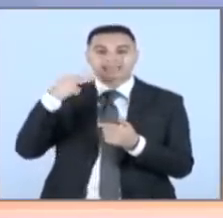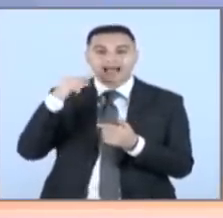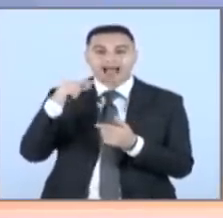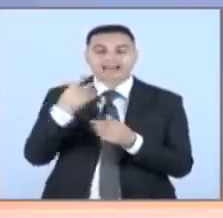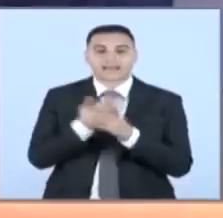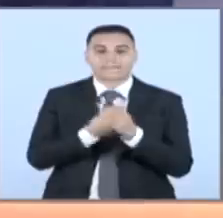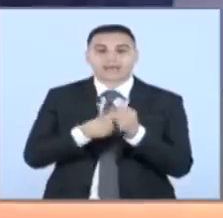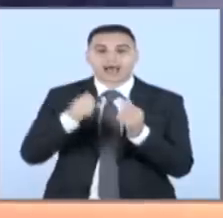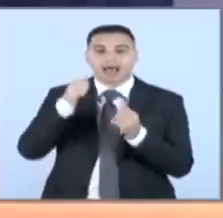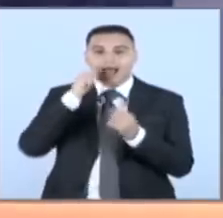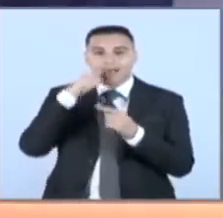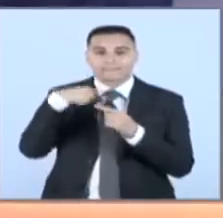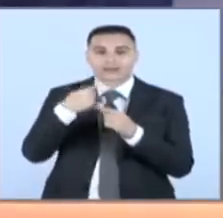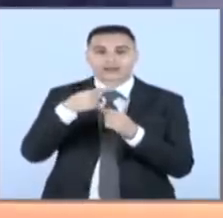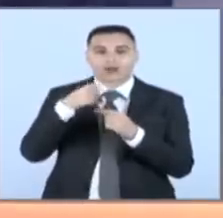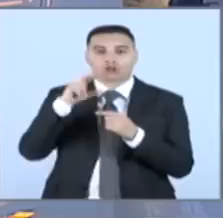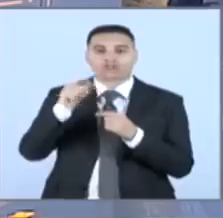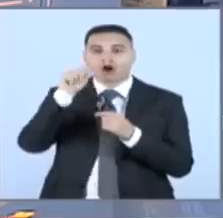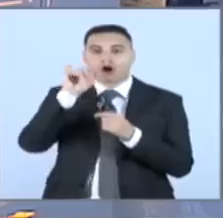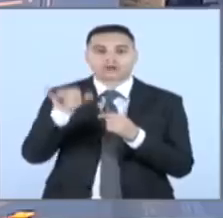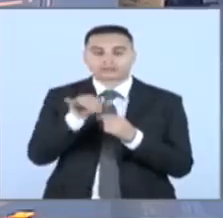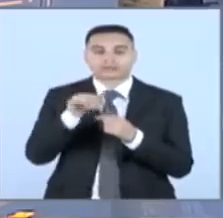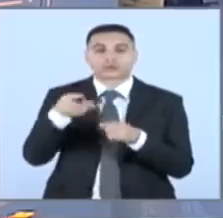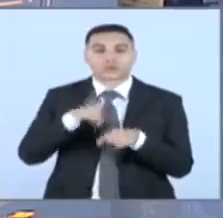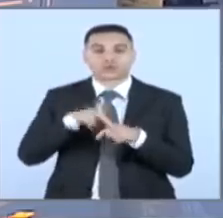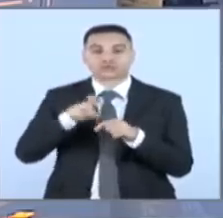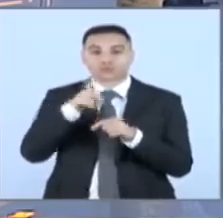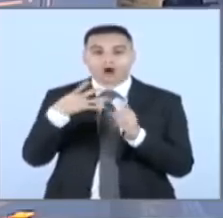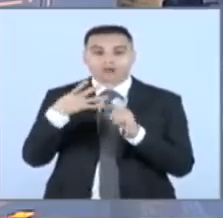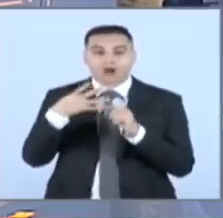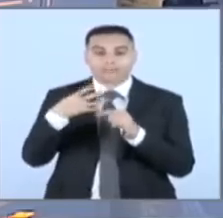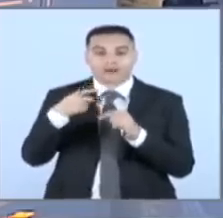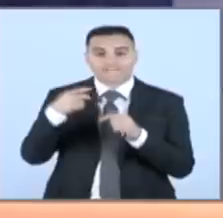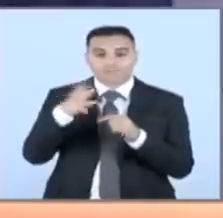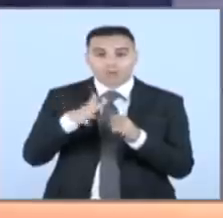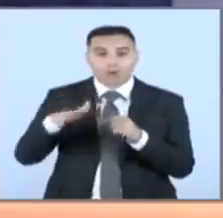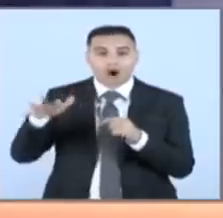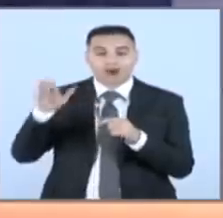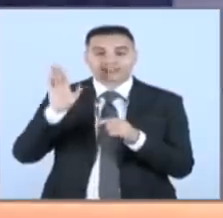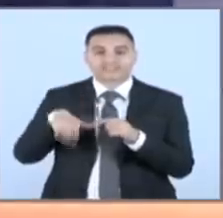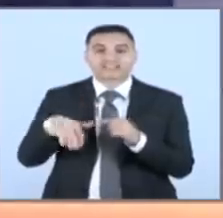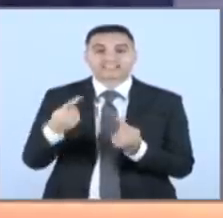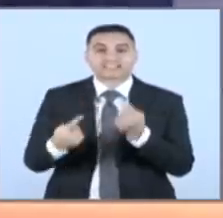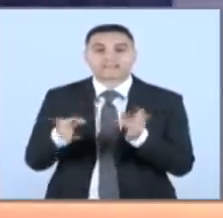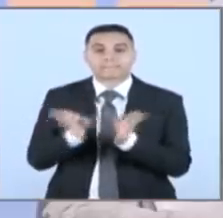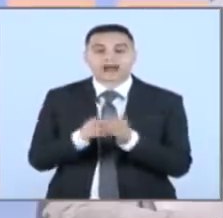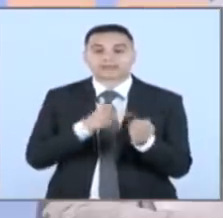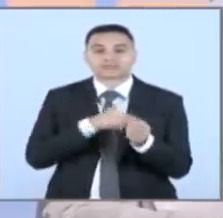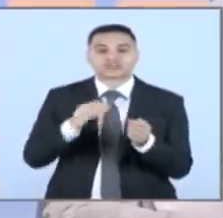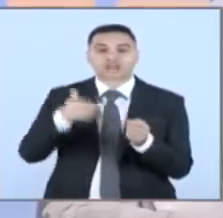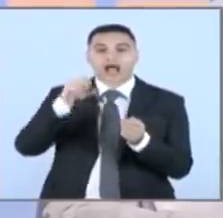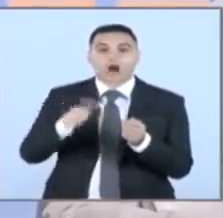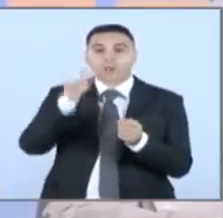أبي وقاص. ابن أبي وقاص بالضبط كده. سؤال الرابع، في أي محيط تقع جزيرة جاوة؟ في